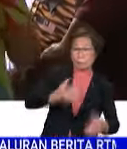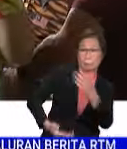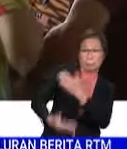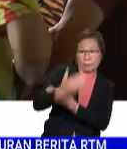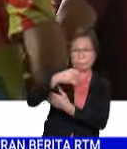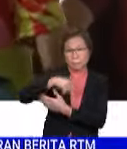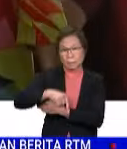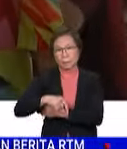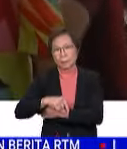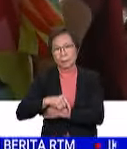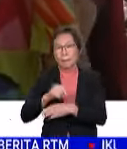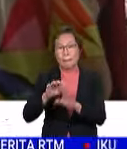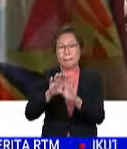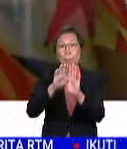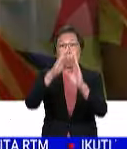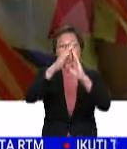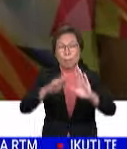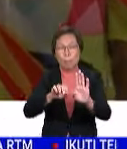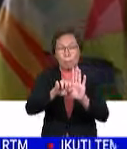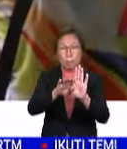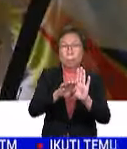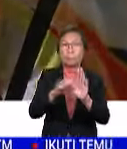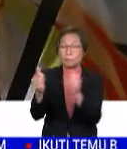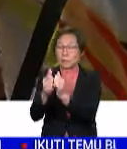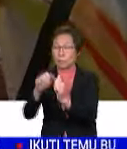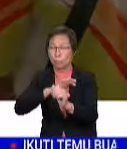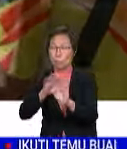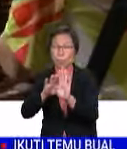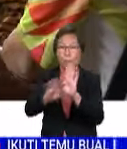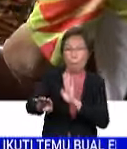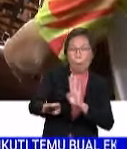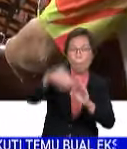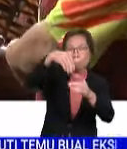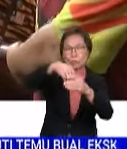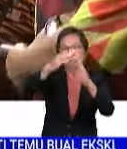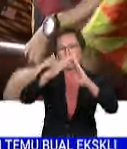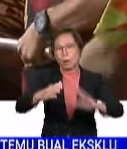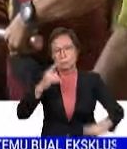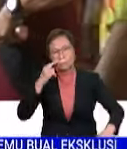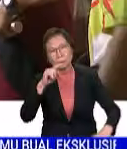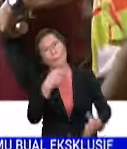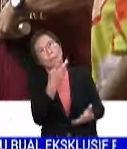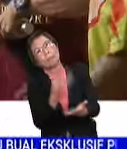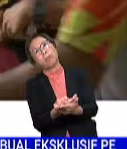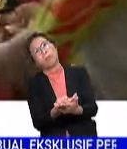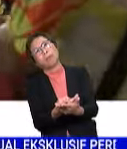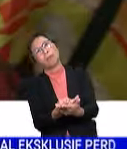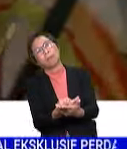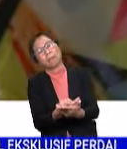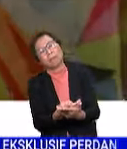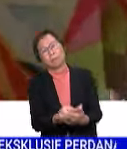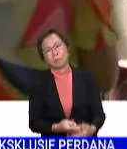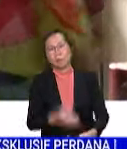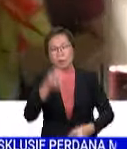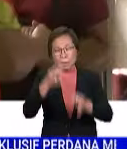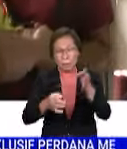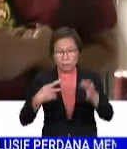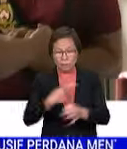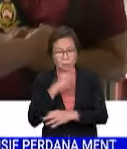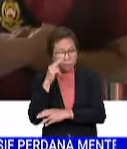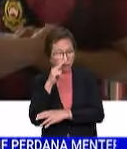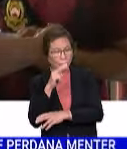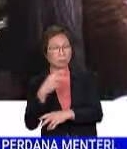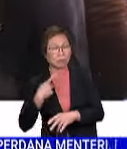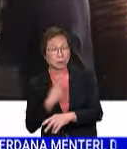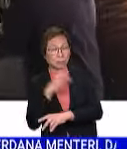saya pecah rumah dia dengan polis lah. Then dah dapati dia dah terbaring lah, dah tak ada. Dia kalau kita dapat tengok